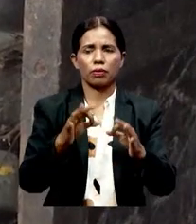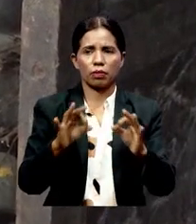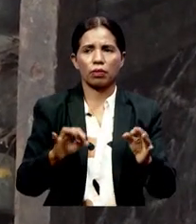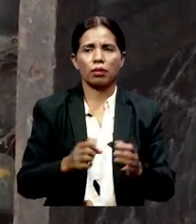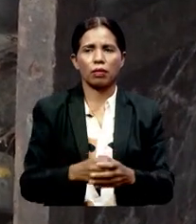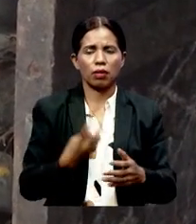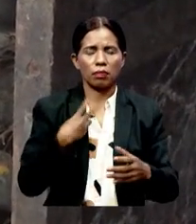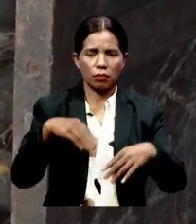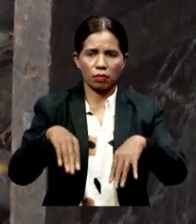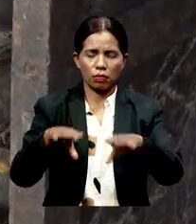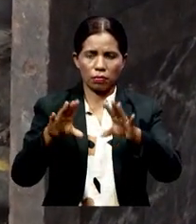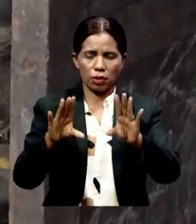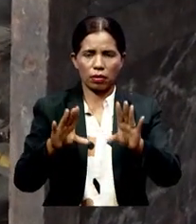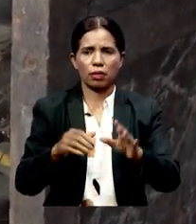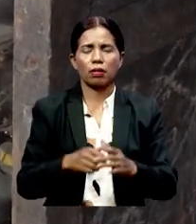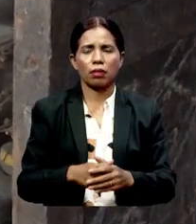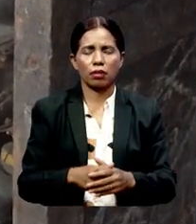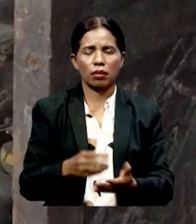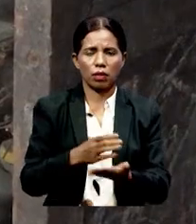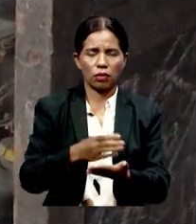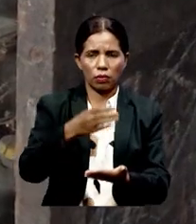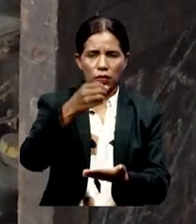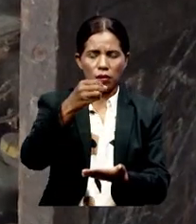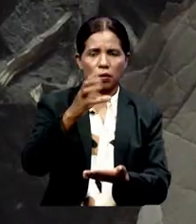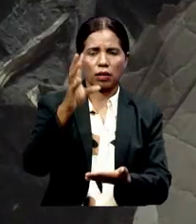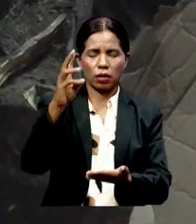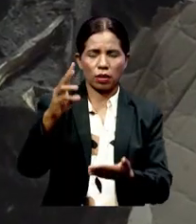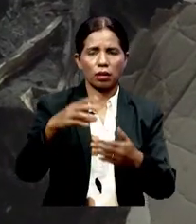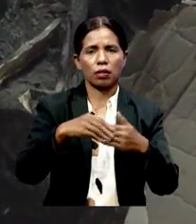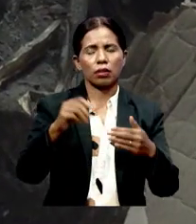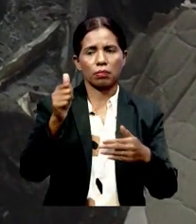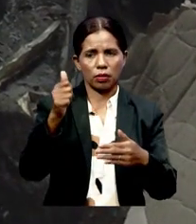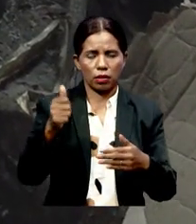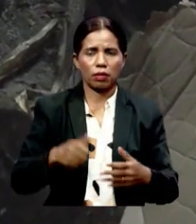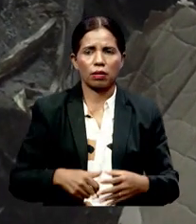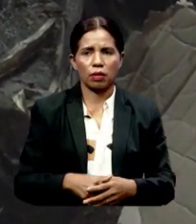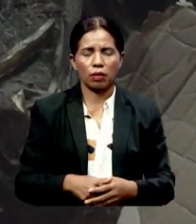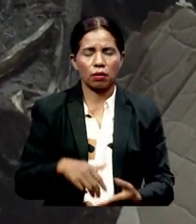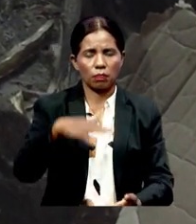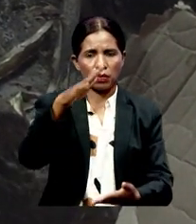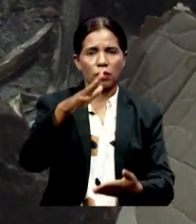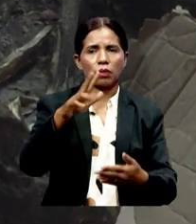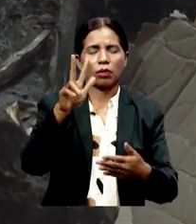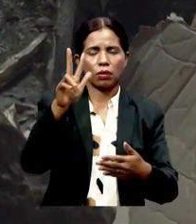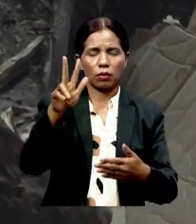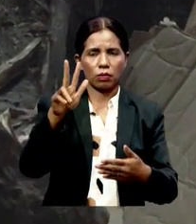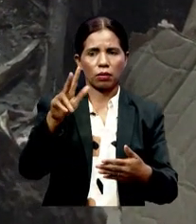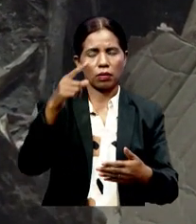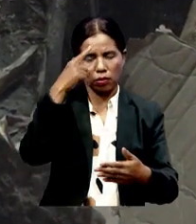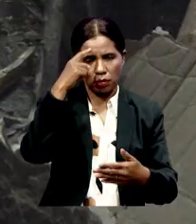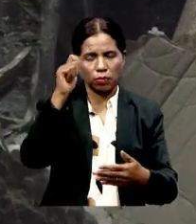mukan bapa an, soal sih dah. Aku aki kini, ni mukan sepul sen. Bos ni tolong dia cuma